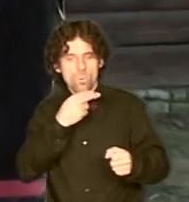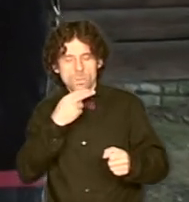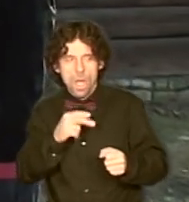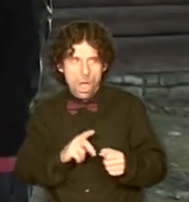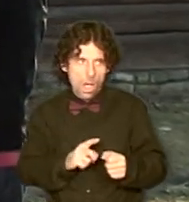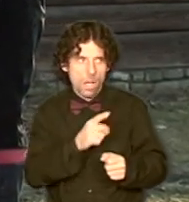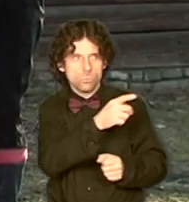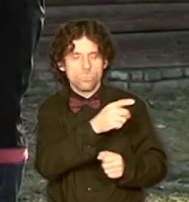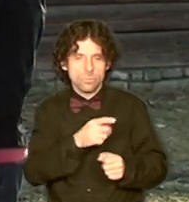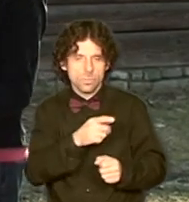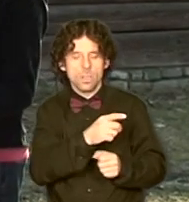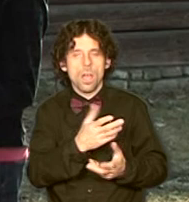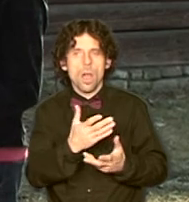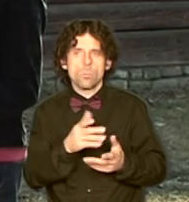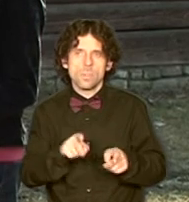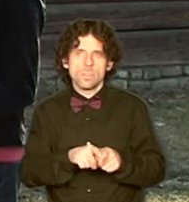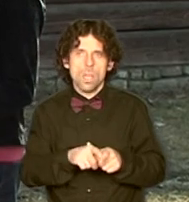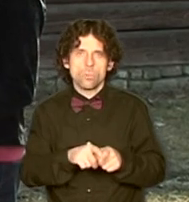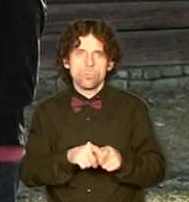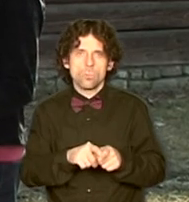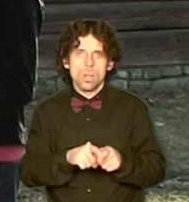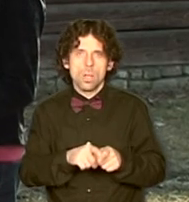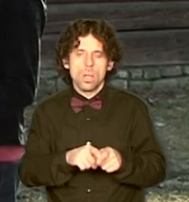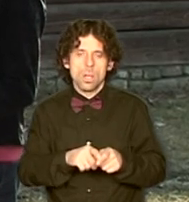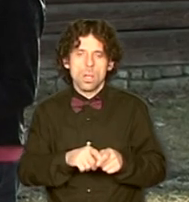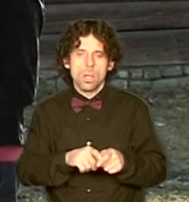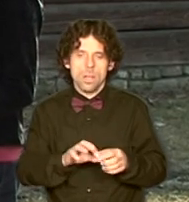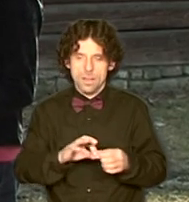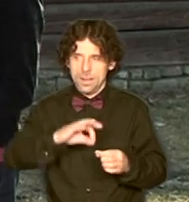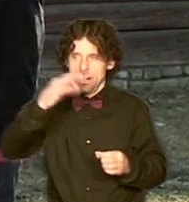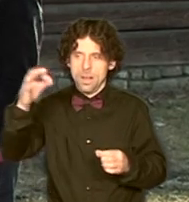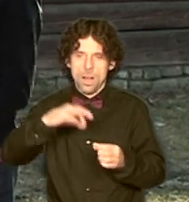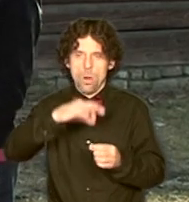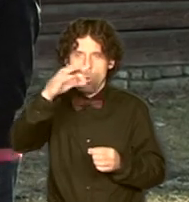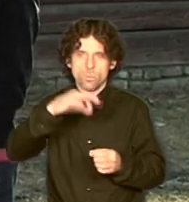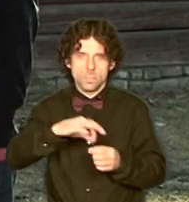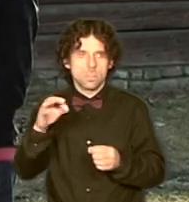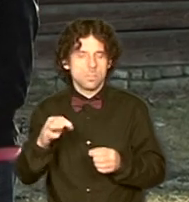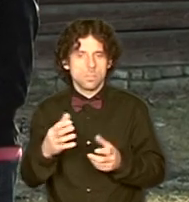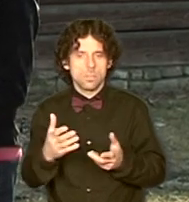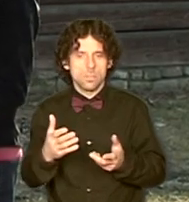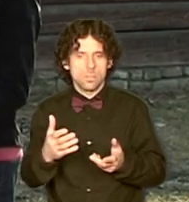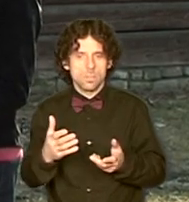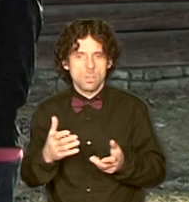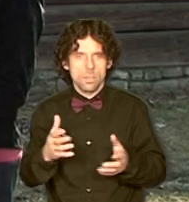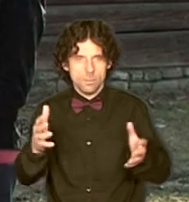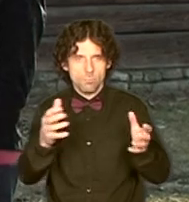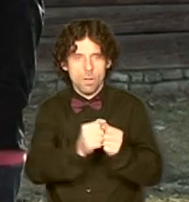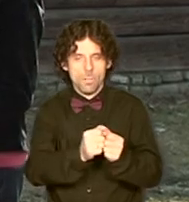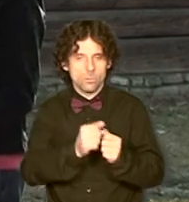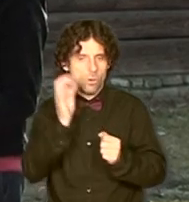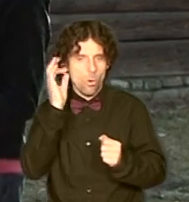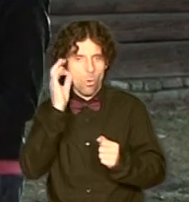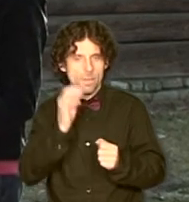takie gałązki, witki wierzbowe, którymi później suszono te panie. Więc najpierw trzeba było